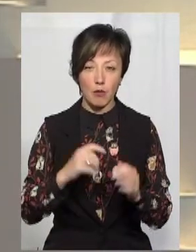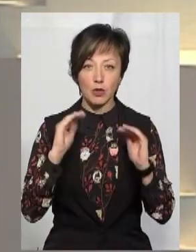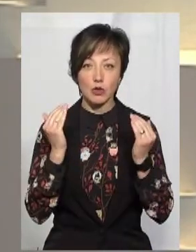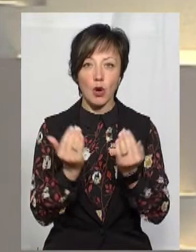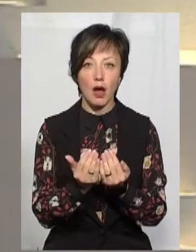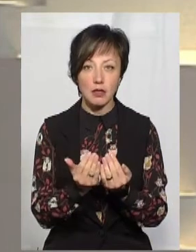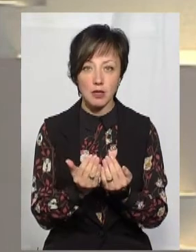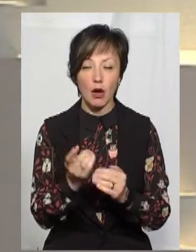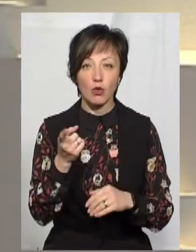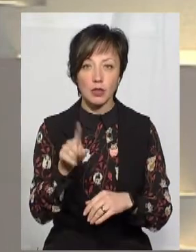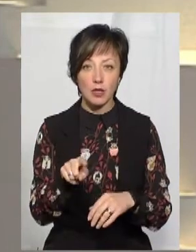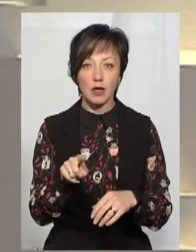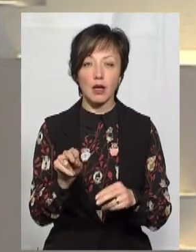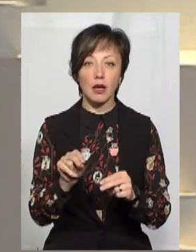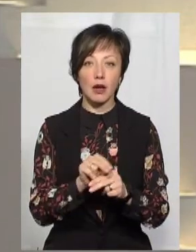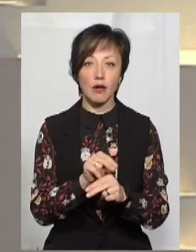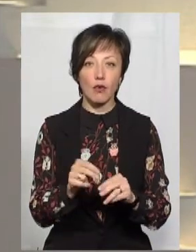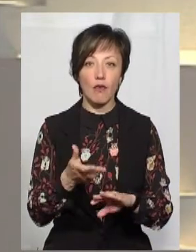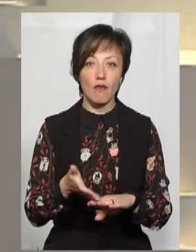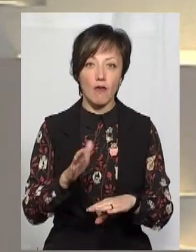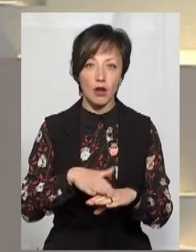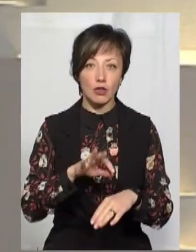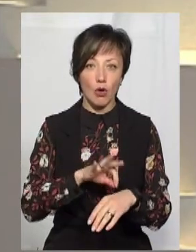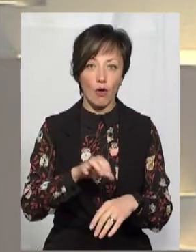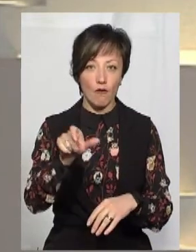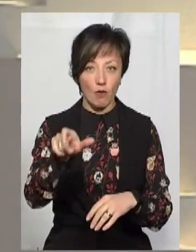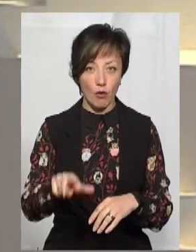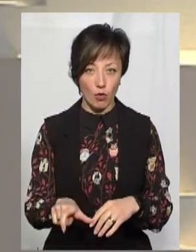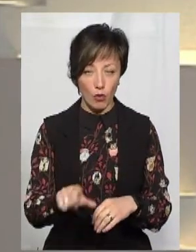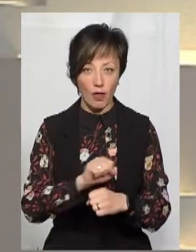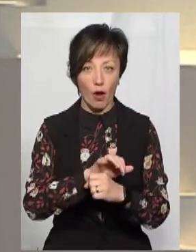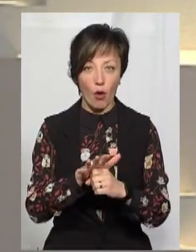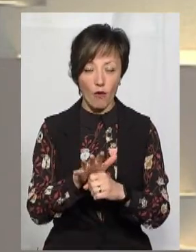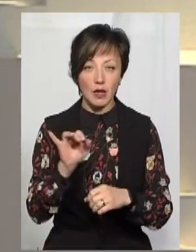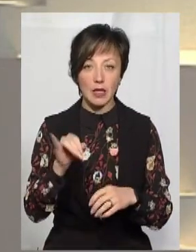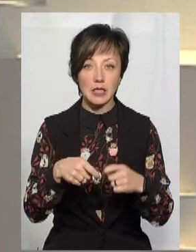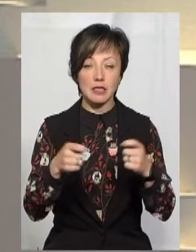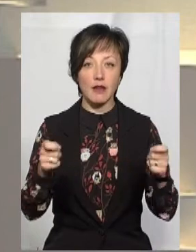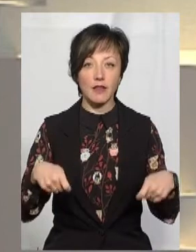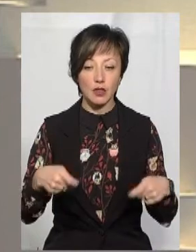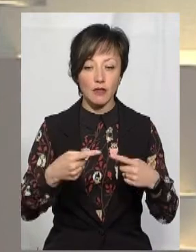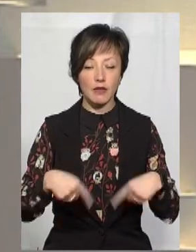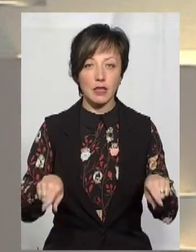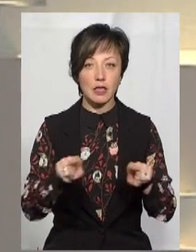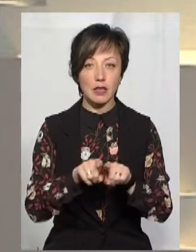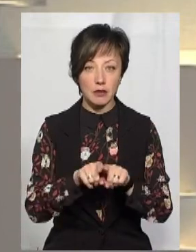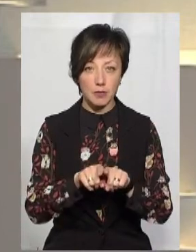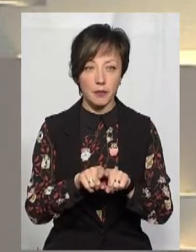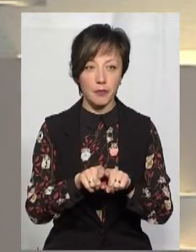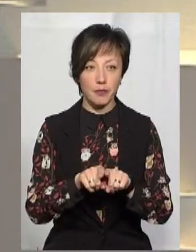самоізоляції, обсервації, оскільки лікують важко хворого на ковід. І завідуючим відділенням